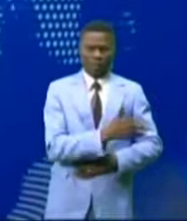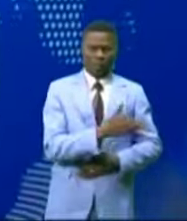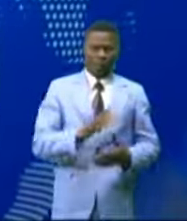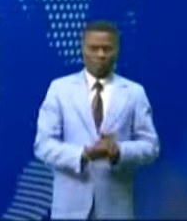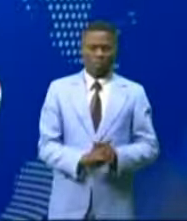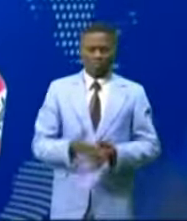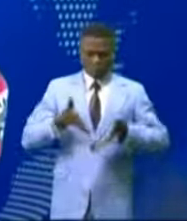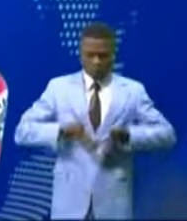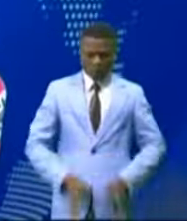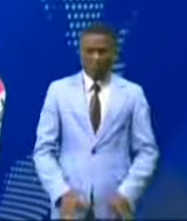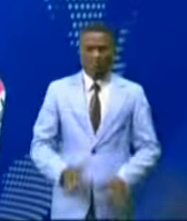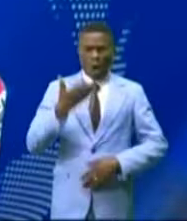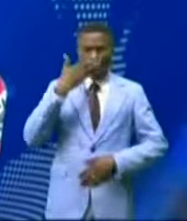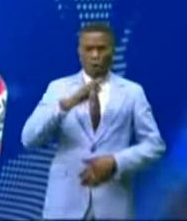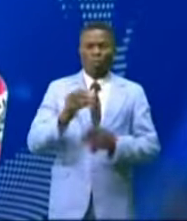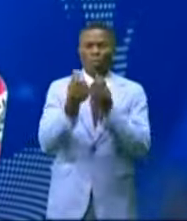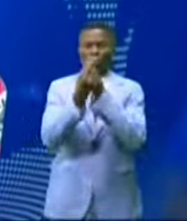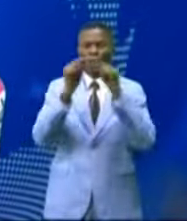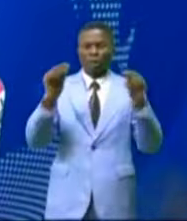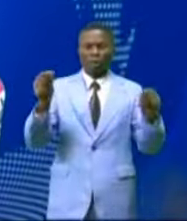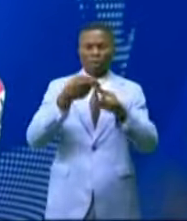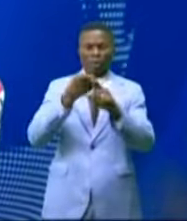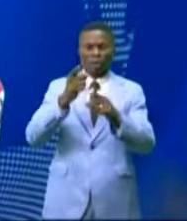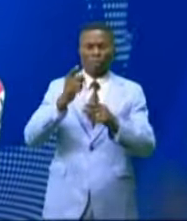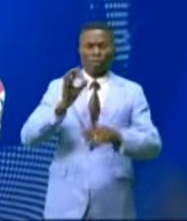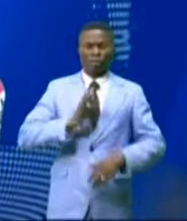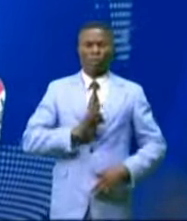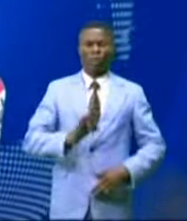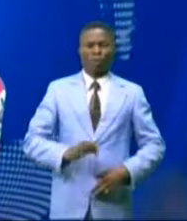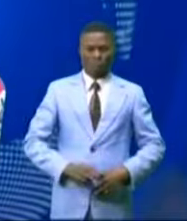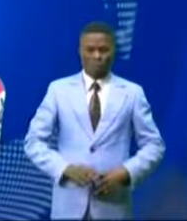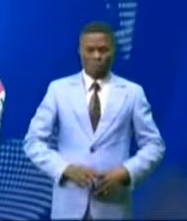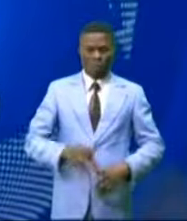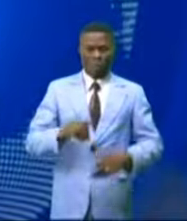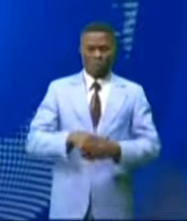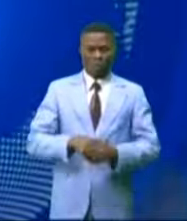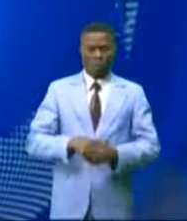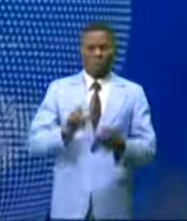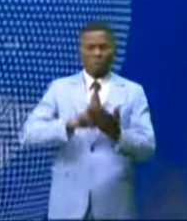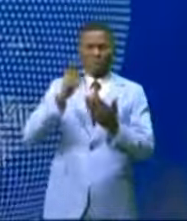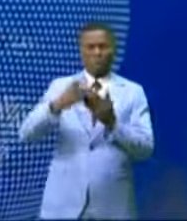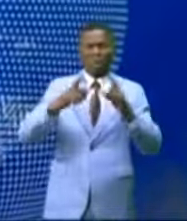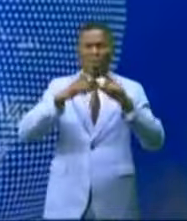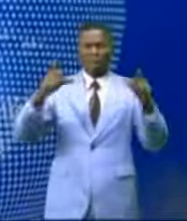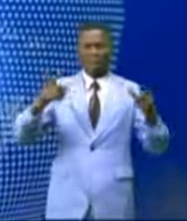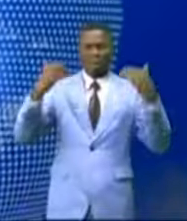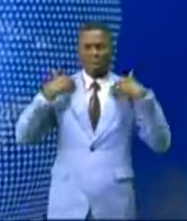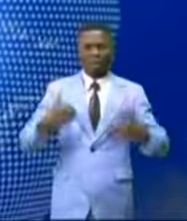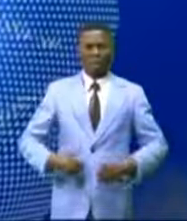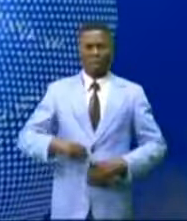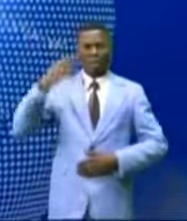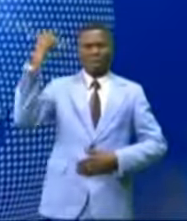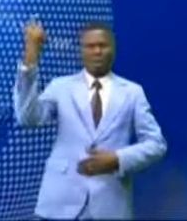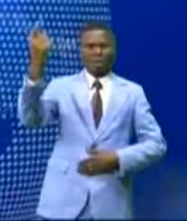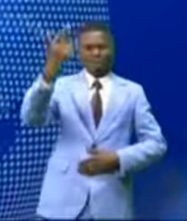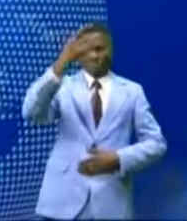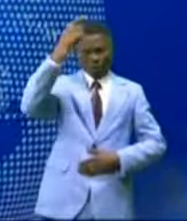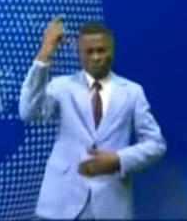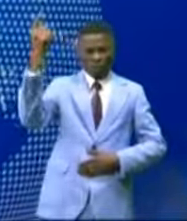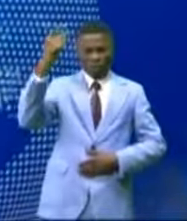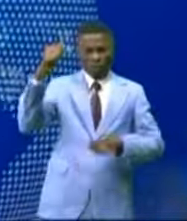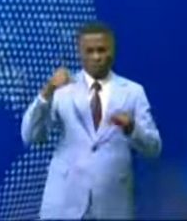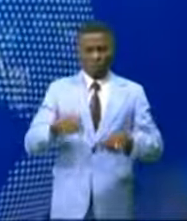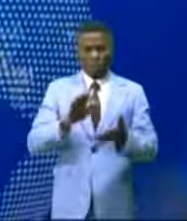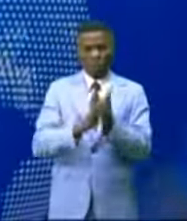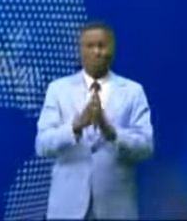maternité gratuite initiée par le chef de l'État Félix Antoin tchisekedi tchilombo dans son vaste programme de couverture santé universelle est désormais